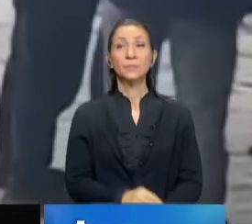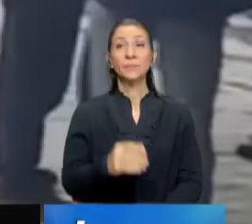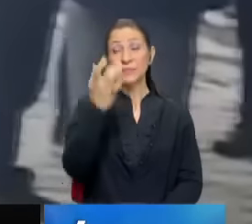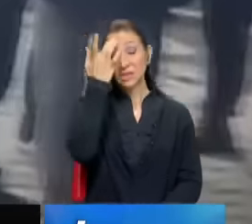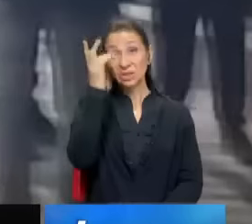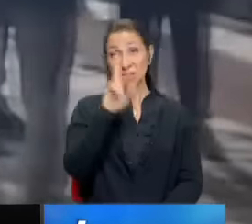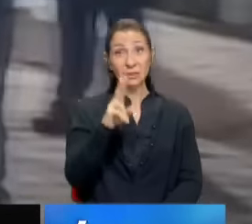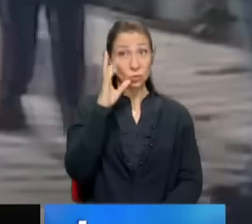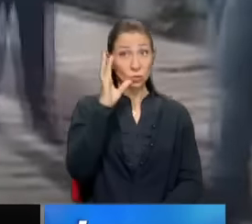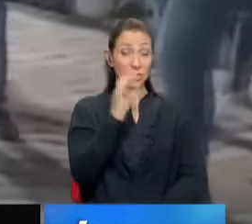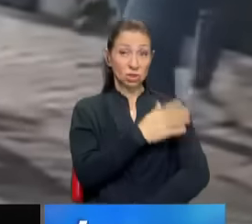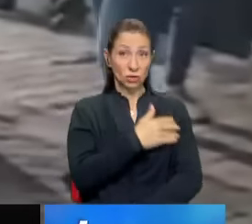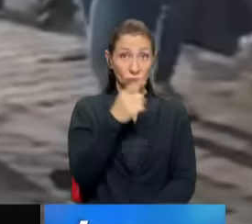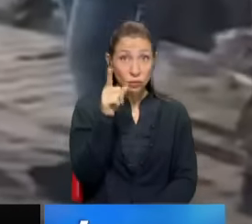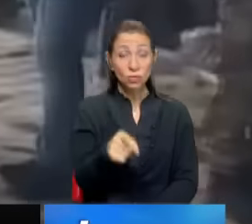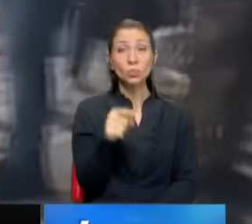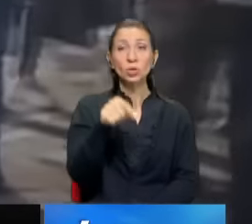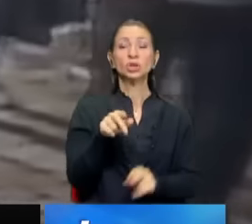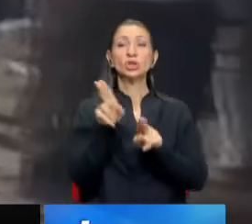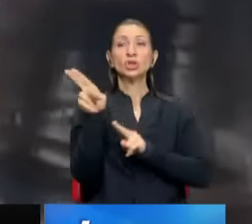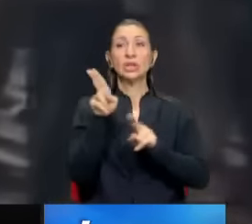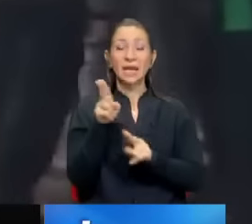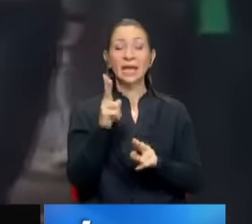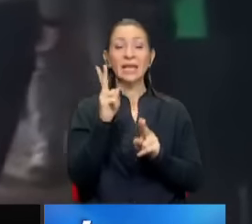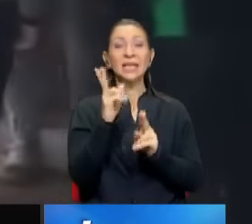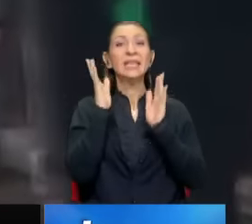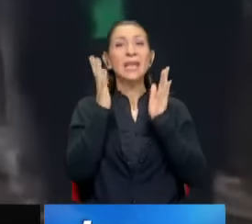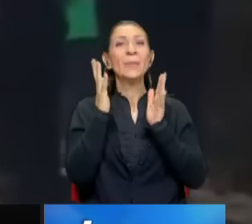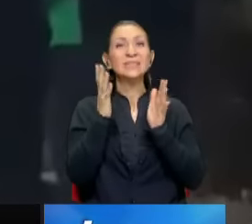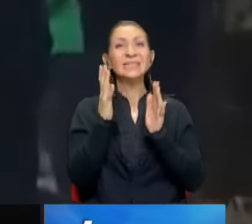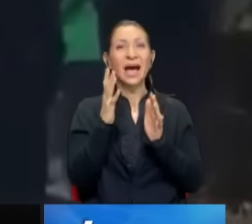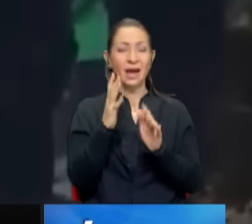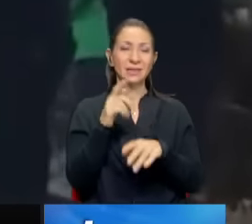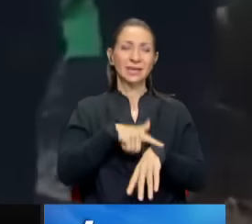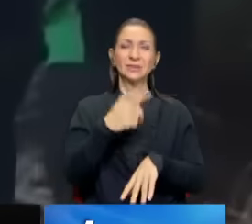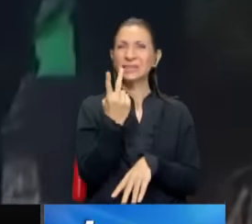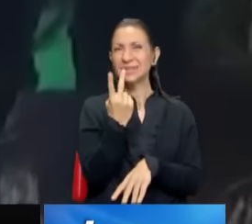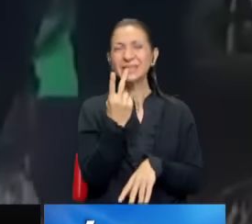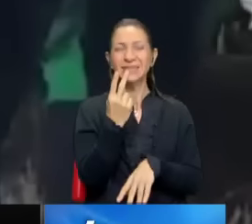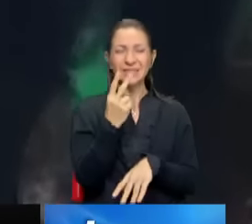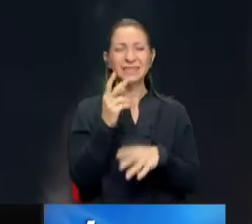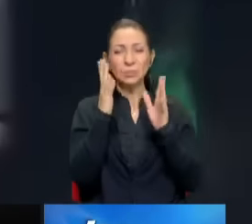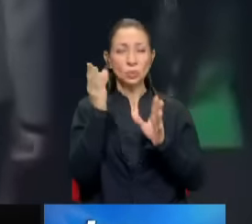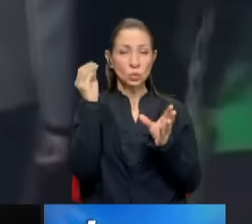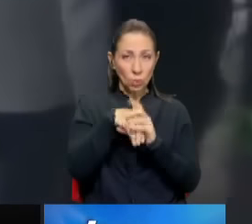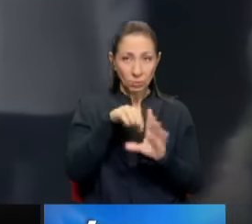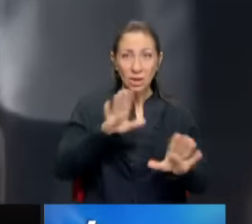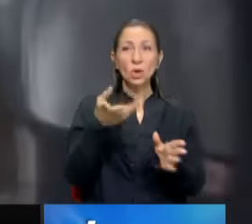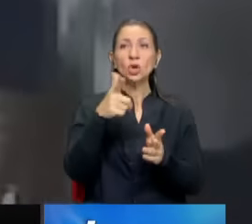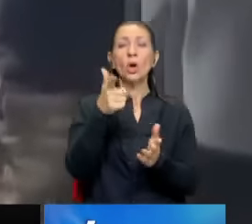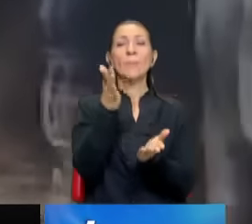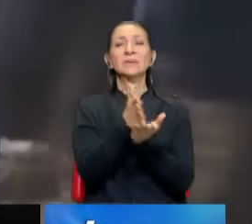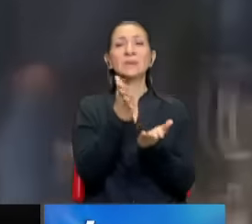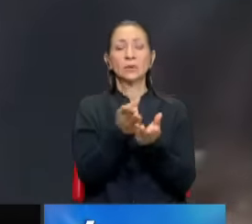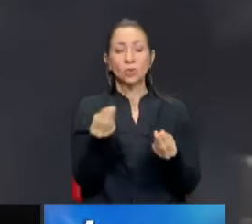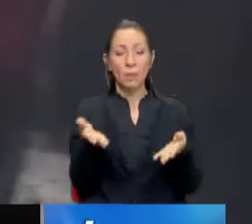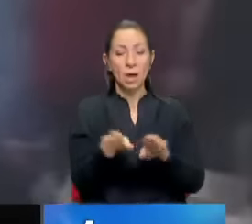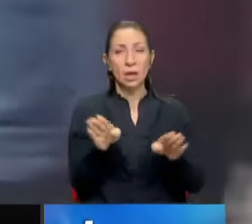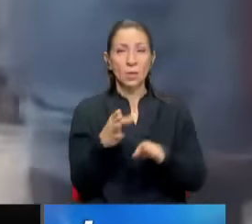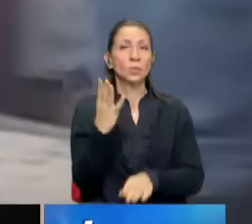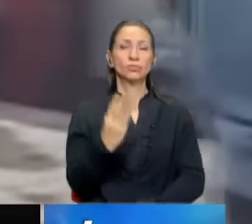Şehit piyade uzman çavuş Burak Geniş bugün Çanakkale'de ikindi namazına müteakip kılınacak cenaze namazının ardından köy mezarlığında toprağa